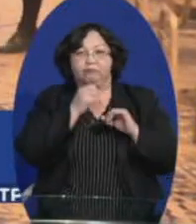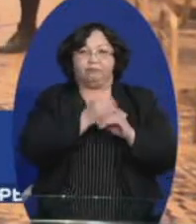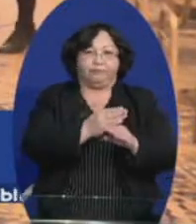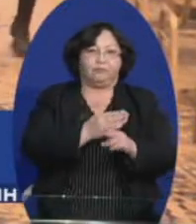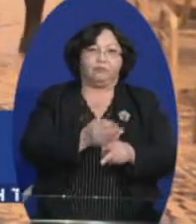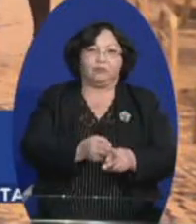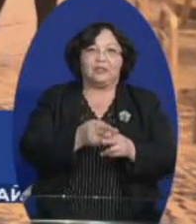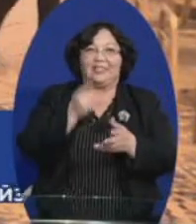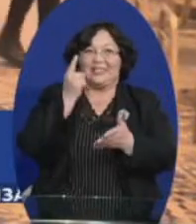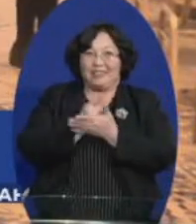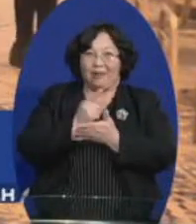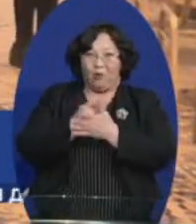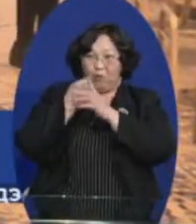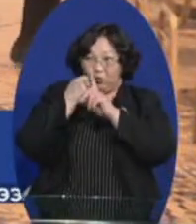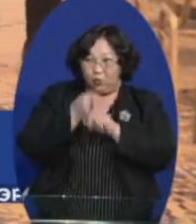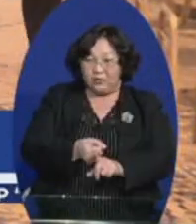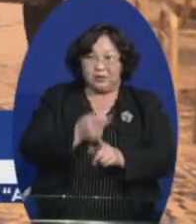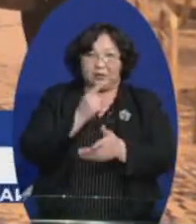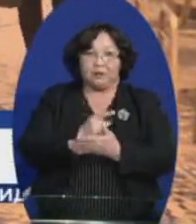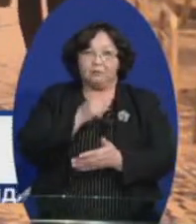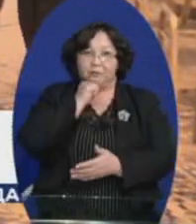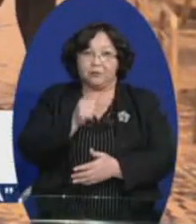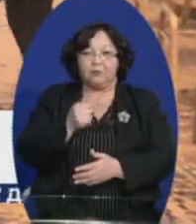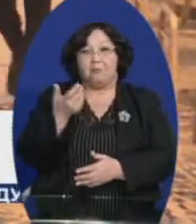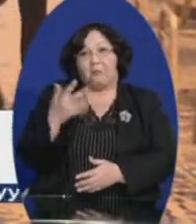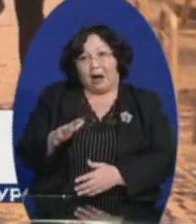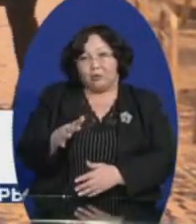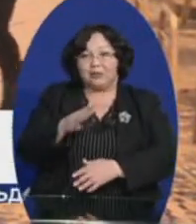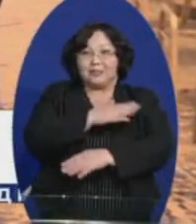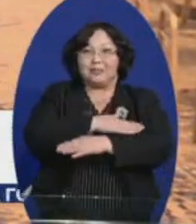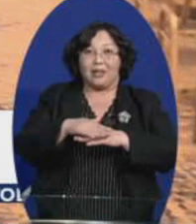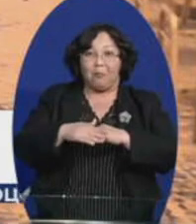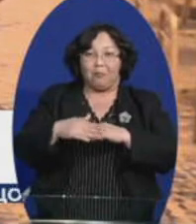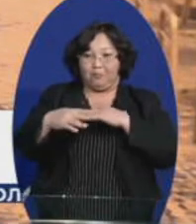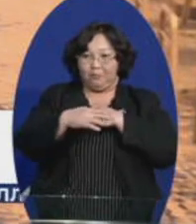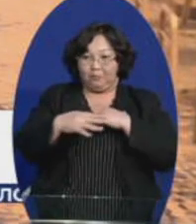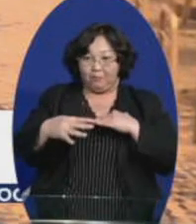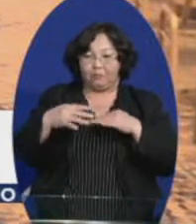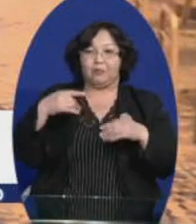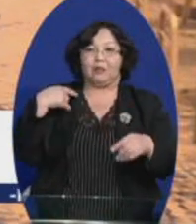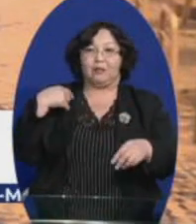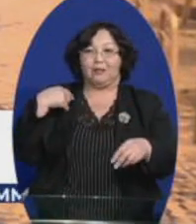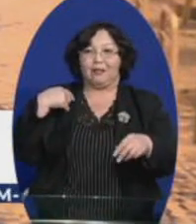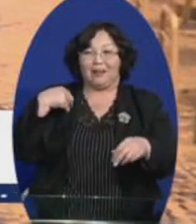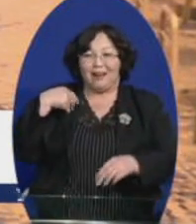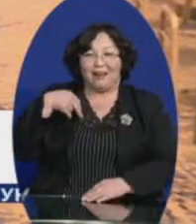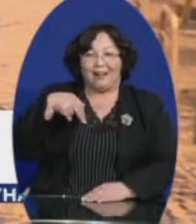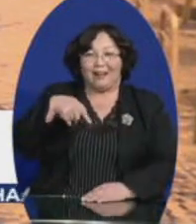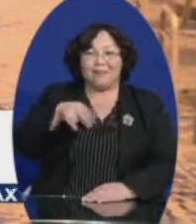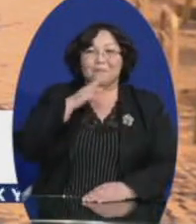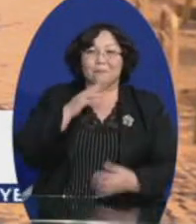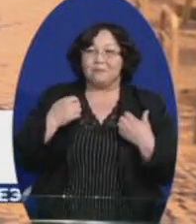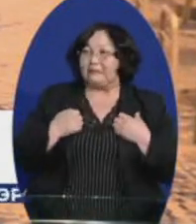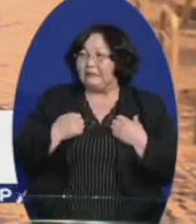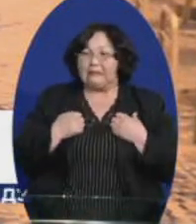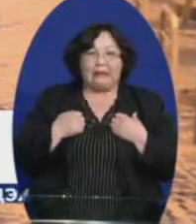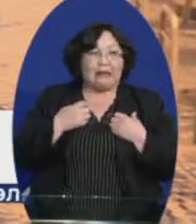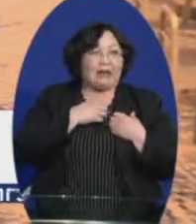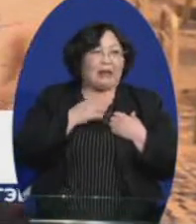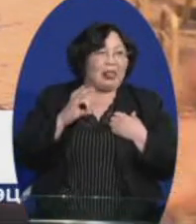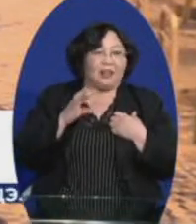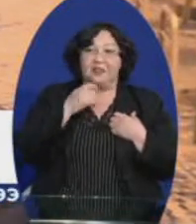одоо хүчирхийлүүлсэн биш, магадгүй зам гарах гэсэн чинь өөртөө ихтгэлгүй байгаад одоо айж байгаа тохиолдолд юм уу шүглээ